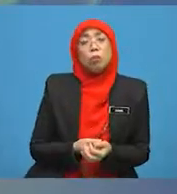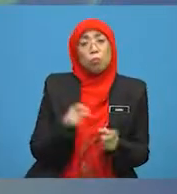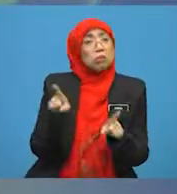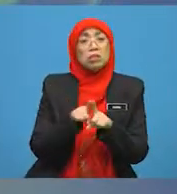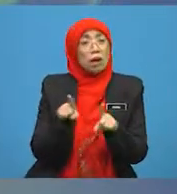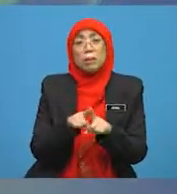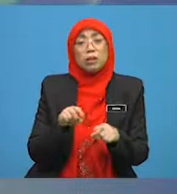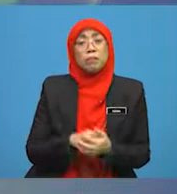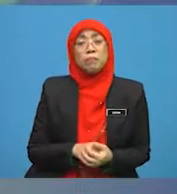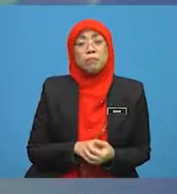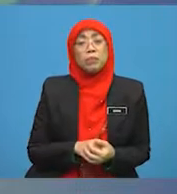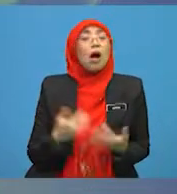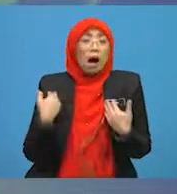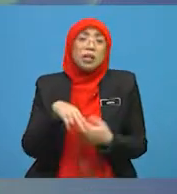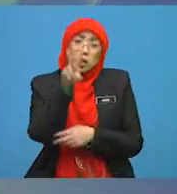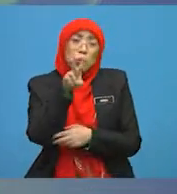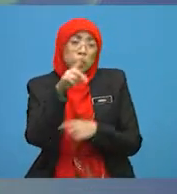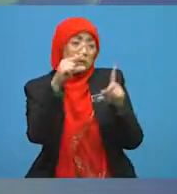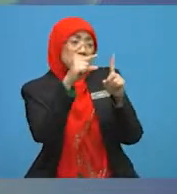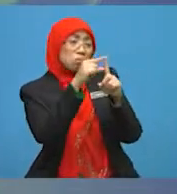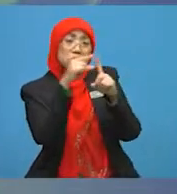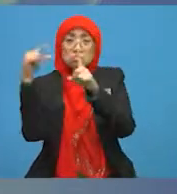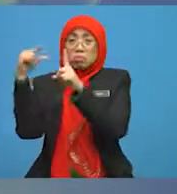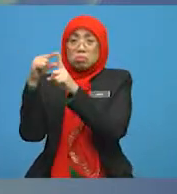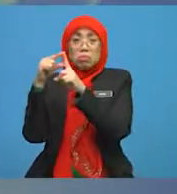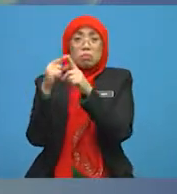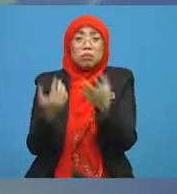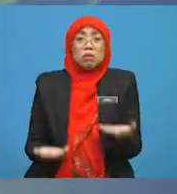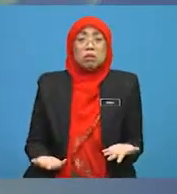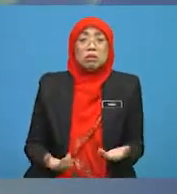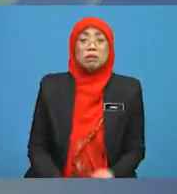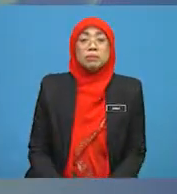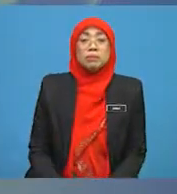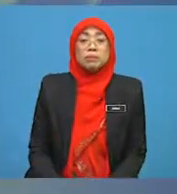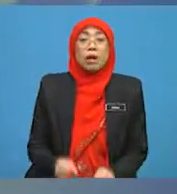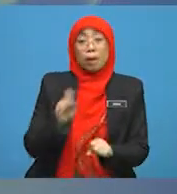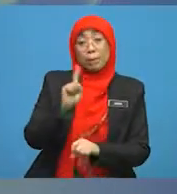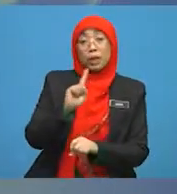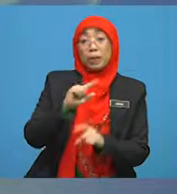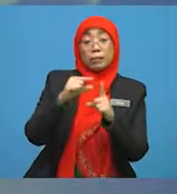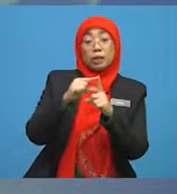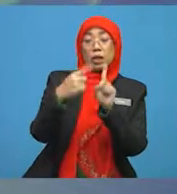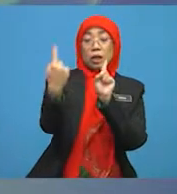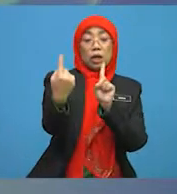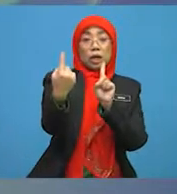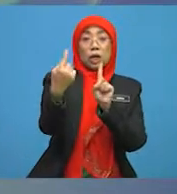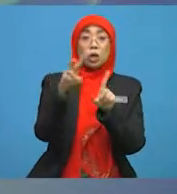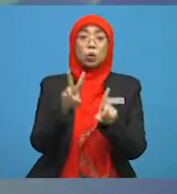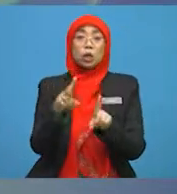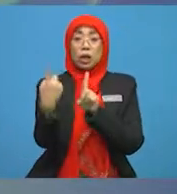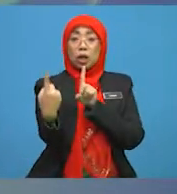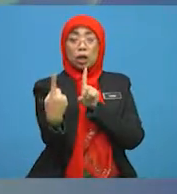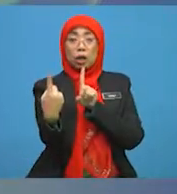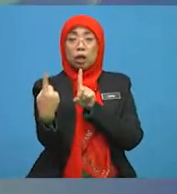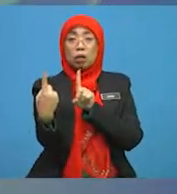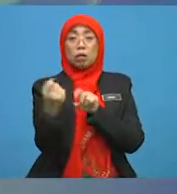dua patah perkataan yang bersinonim itu bersifat dua halang. Namun, kata-kata yang